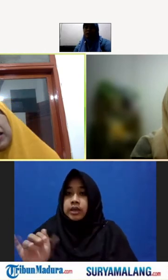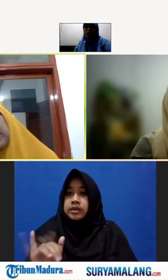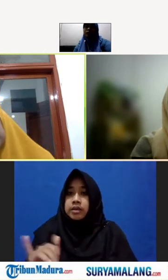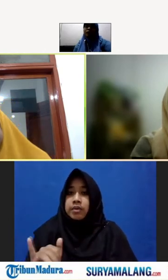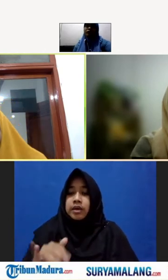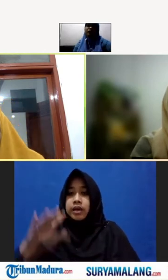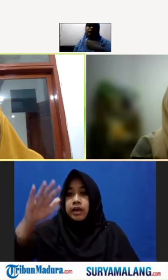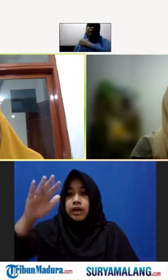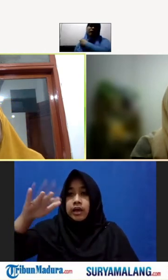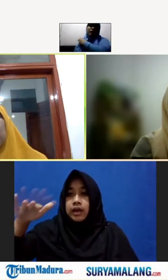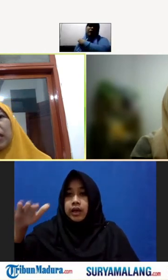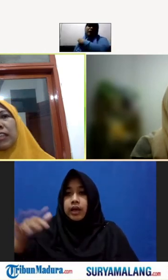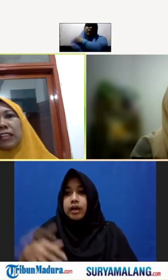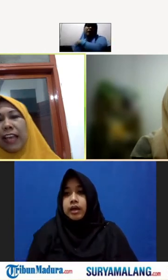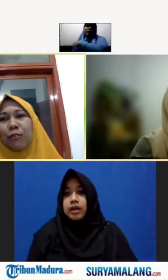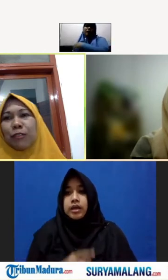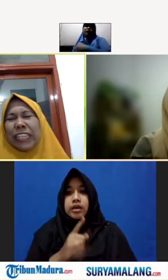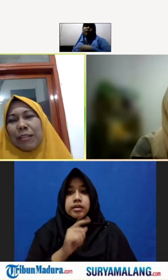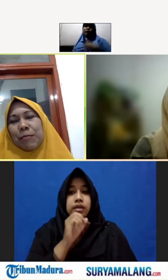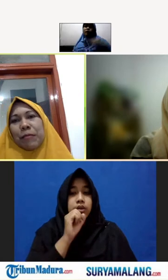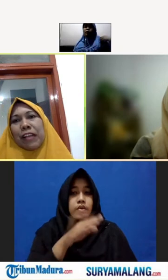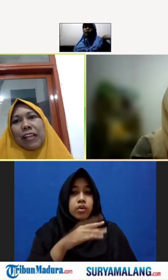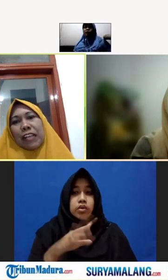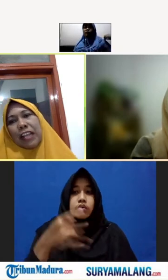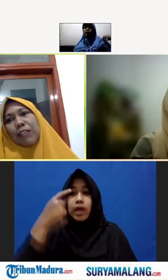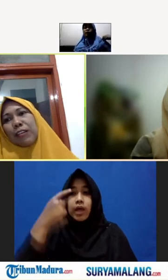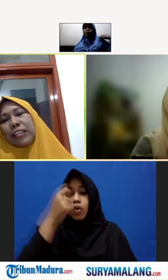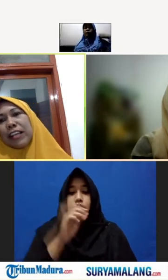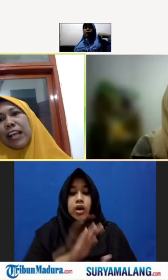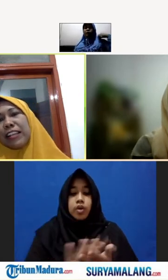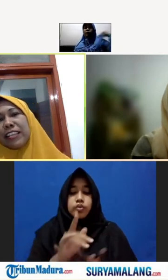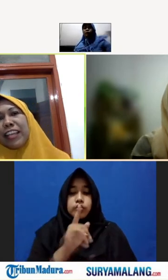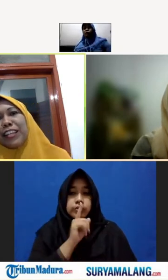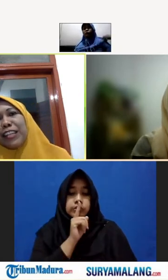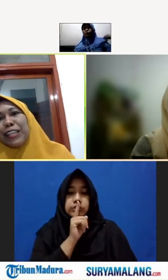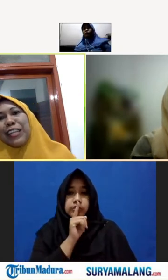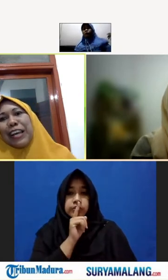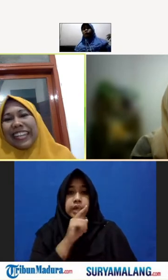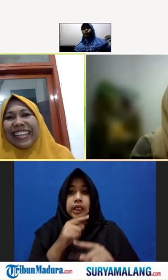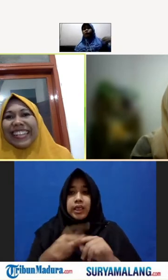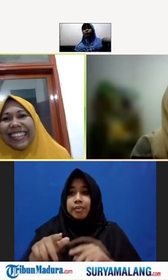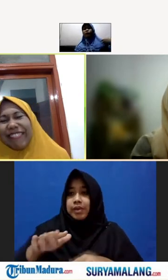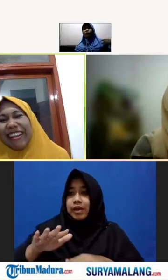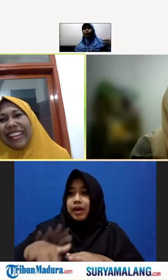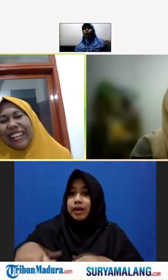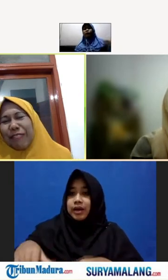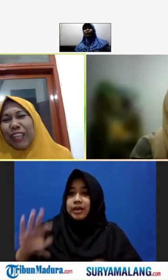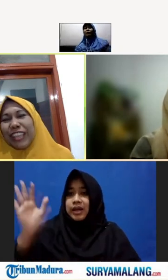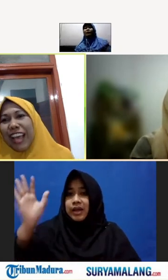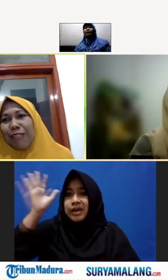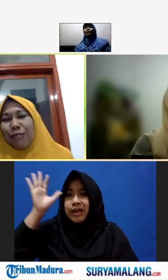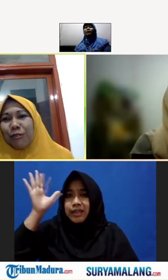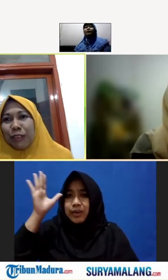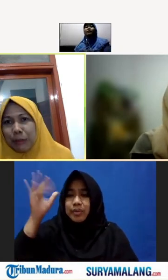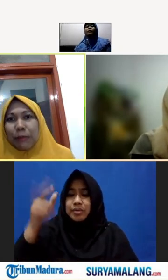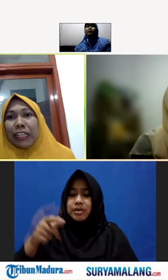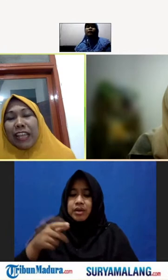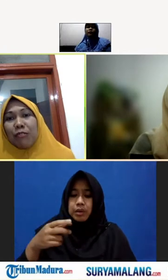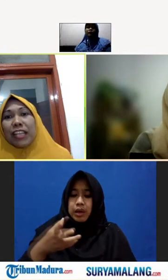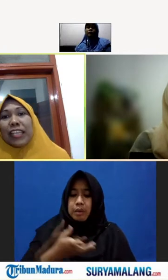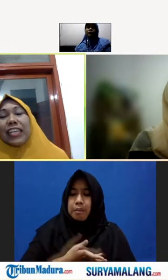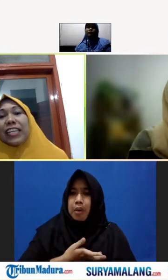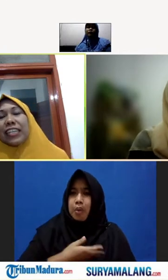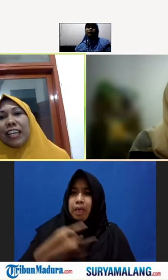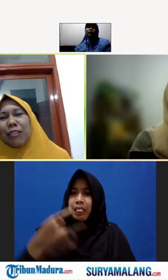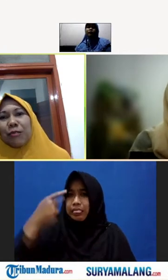kalau dibilang satu kata sudah tahu diam. Kalau yang adiknya ini tidak ngerti, malah dia pingin tahu, pingin